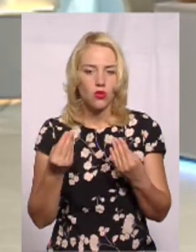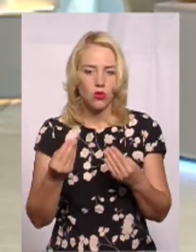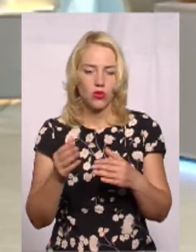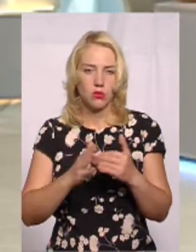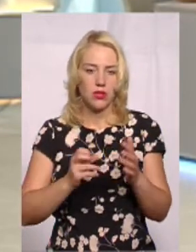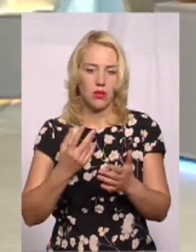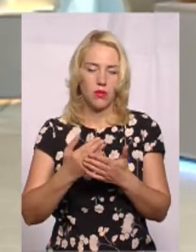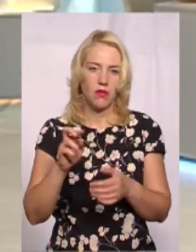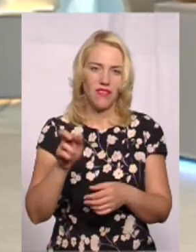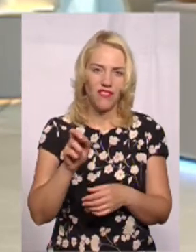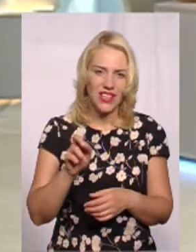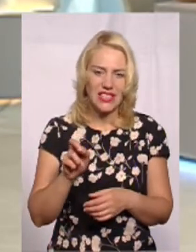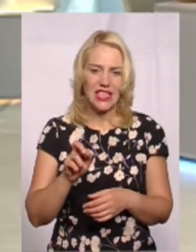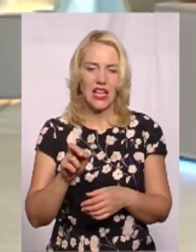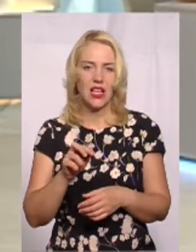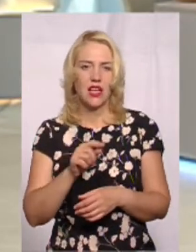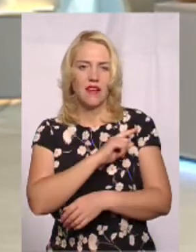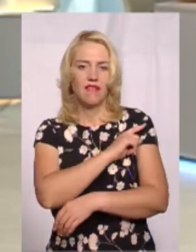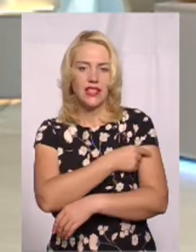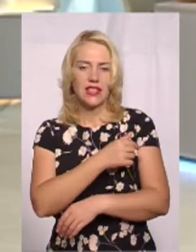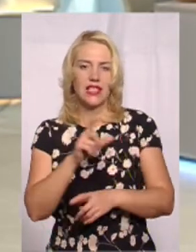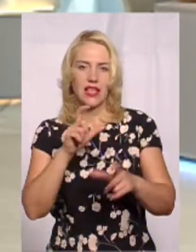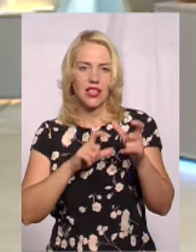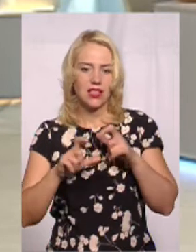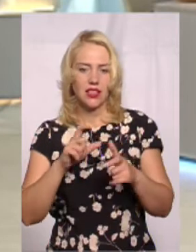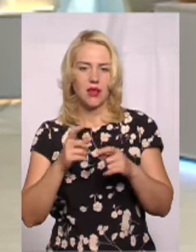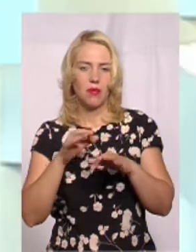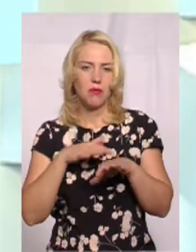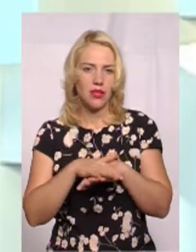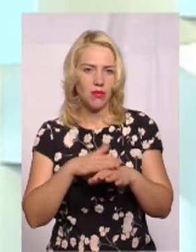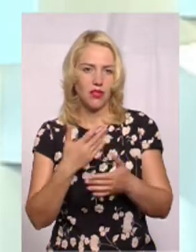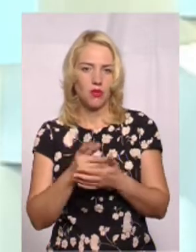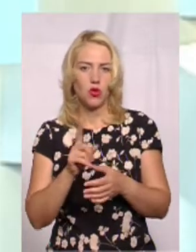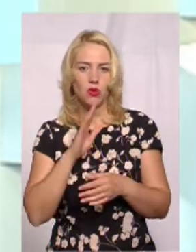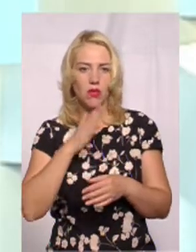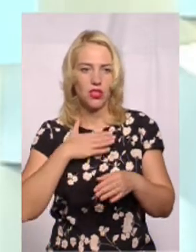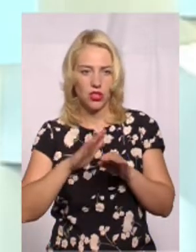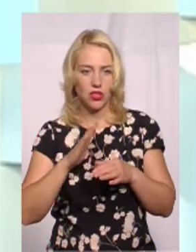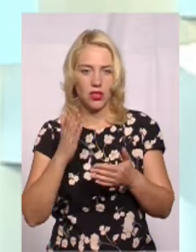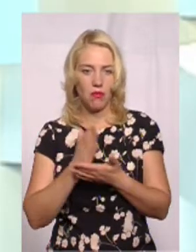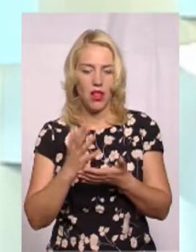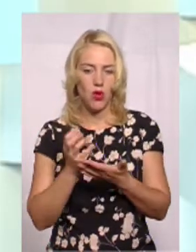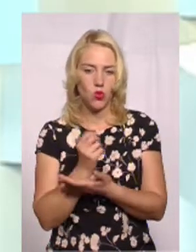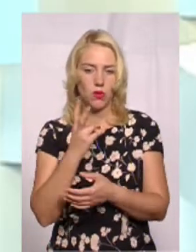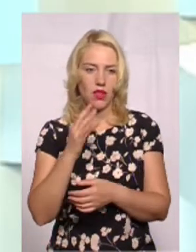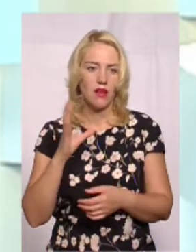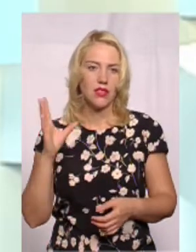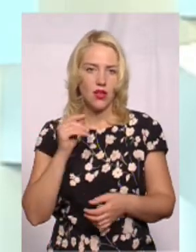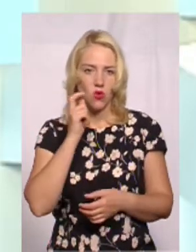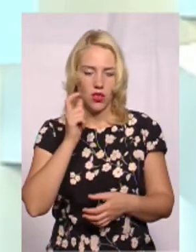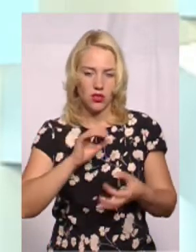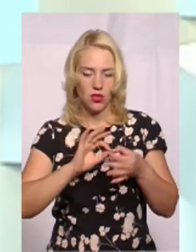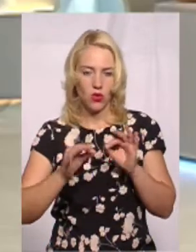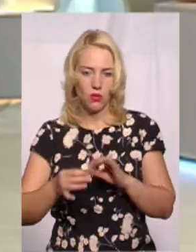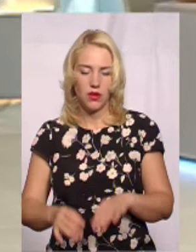щоб він по математиці, врешті-решт, для того, щоб підняти тут рівень, і наші діти. Ну, мали успіхи на всю те, що стосується